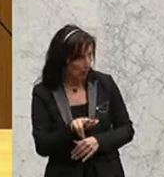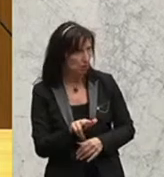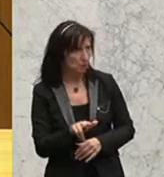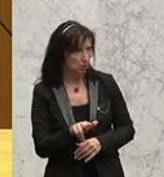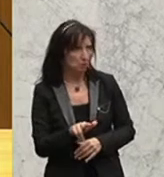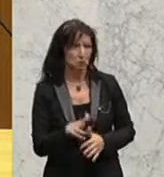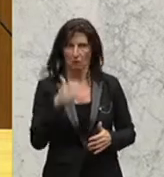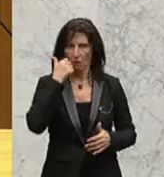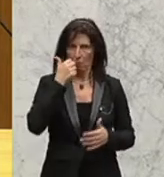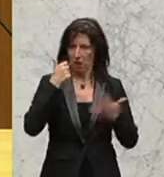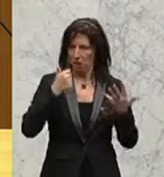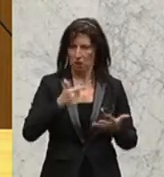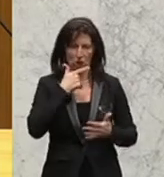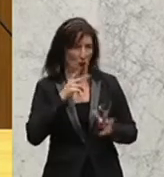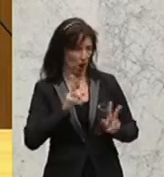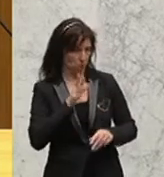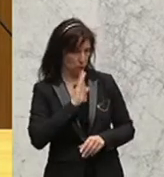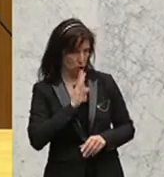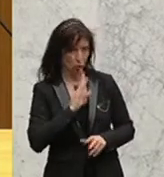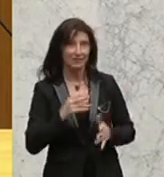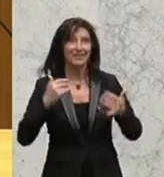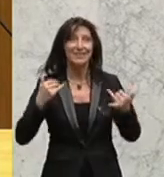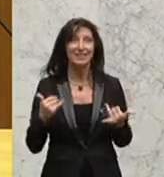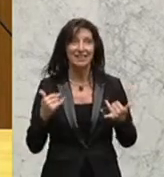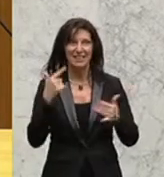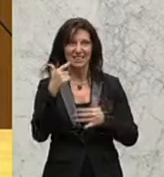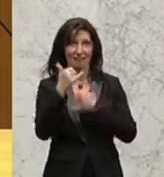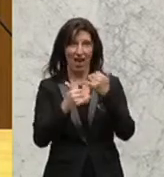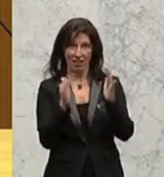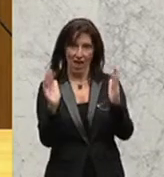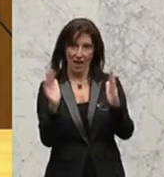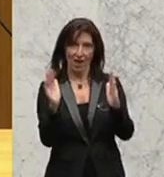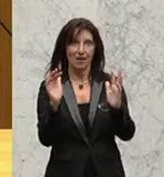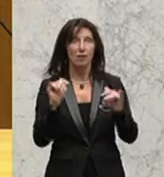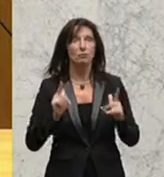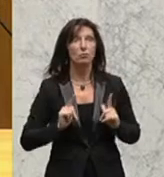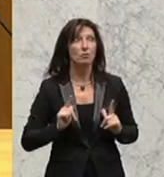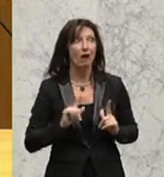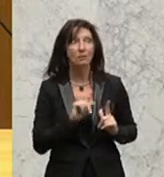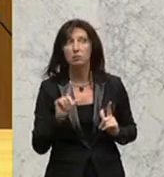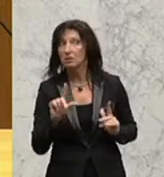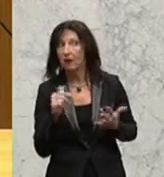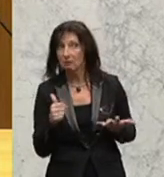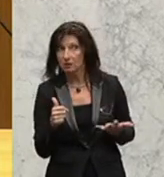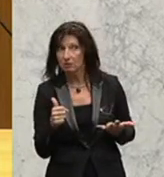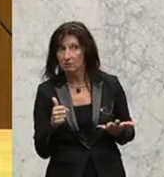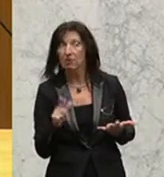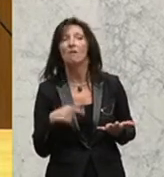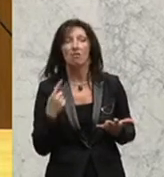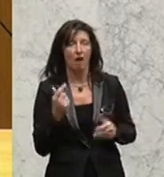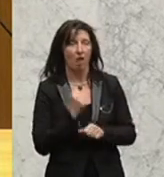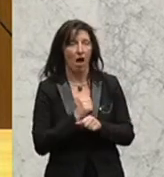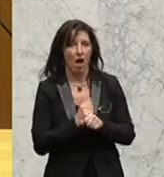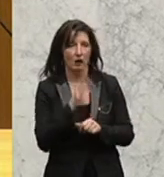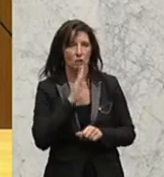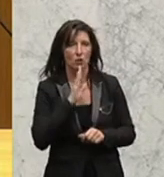als Mann mit 60 Jahren in Pension gehen und jetzt kommt ein Zwei-Jahres-Fenster, wo die warten müssen, bis sie 62 sind, um die Hacklerpension in Anspruch zu nehmen. Und dann